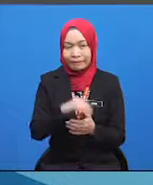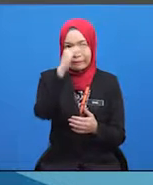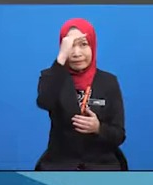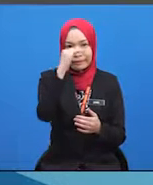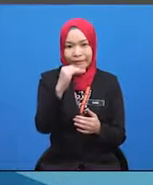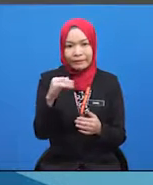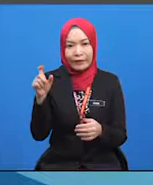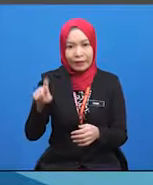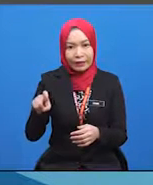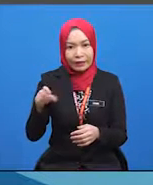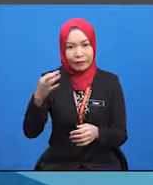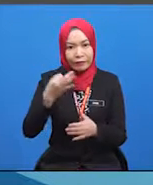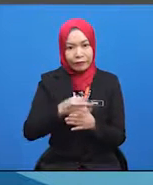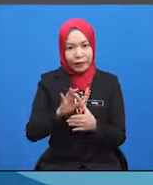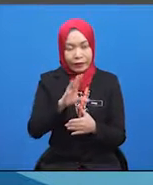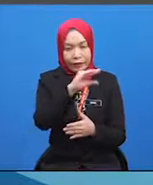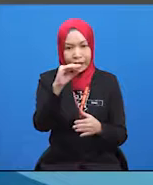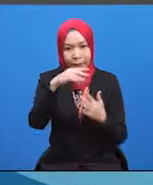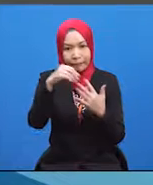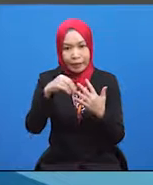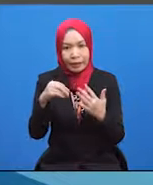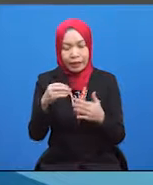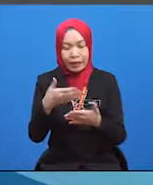kemudian, pilih New.